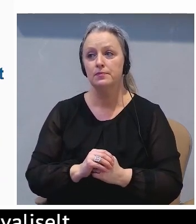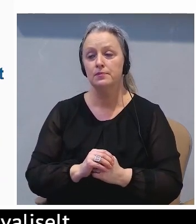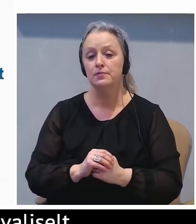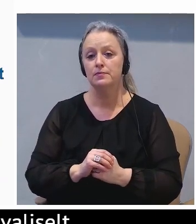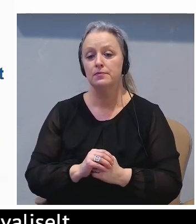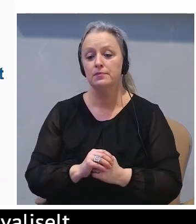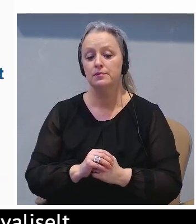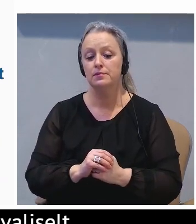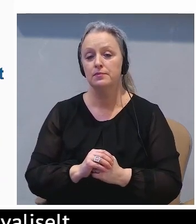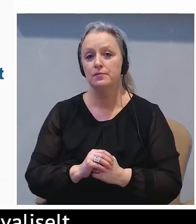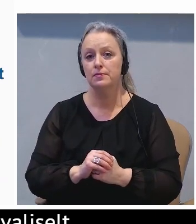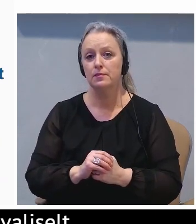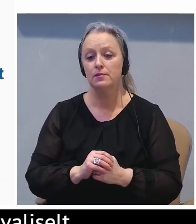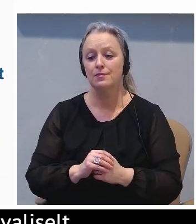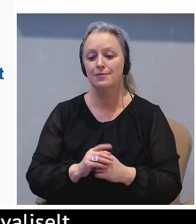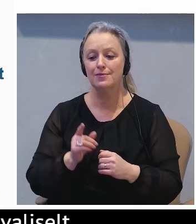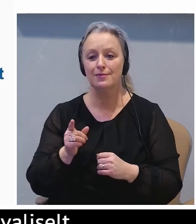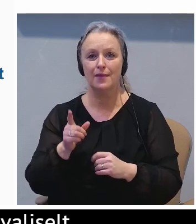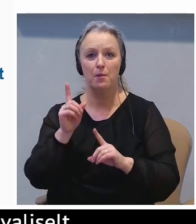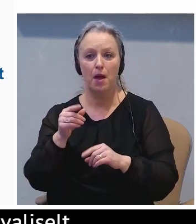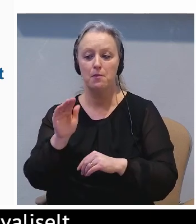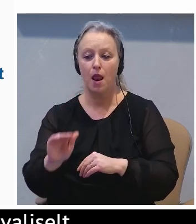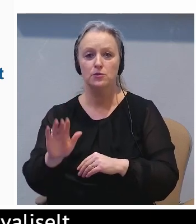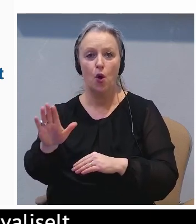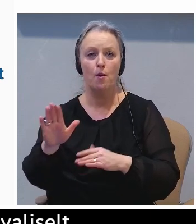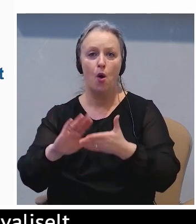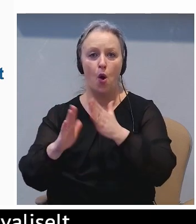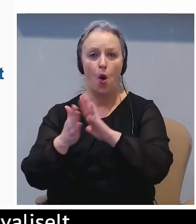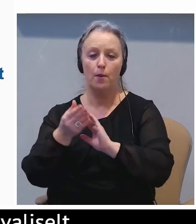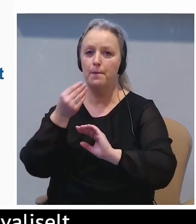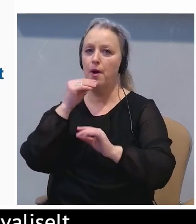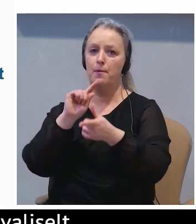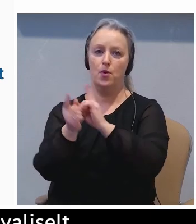See peaks lapse seisukorda parandama.